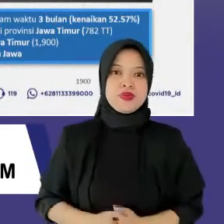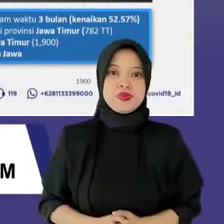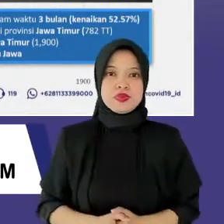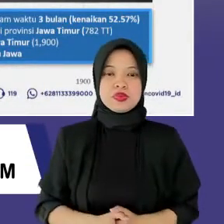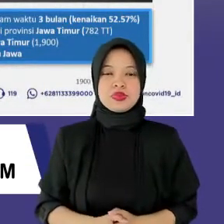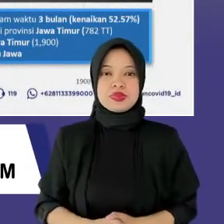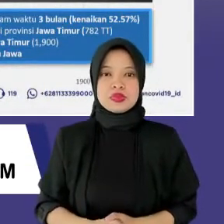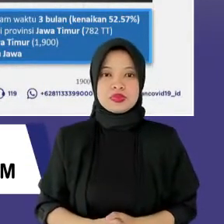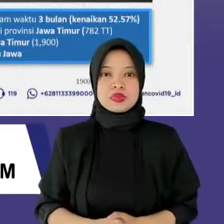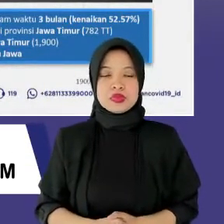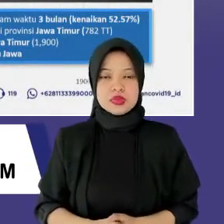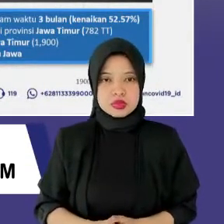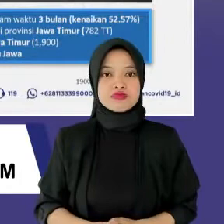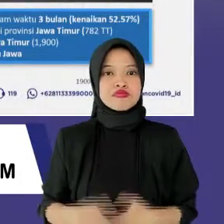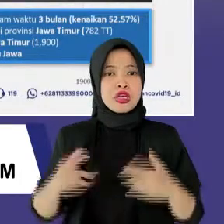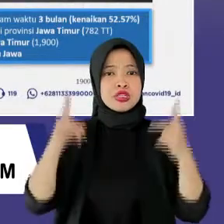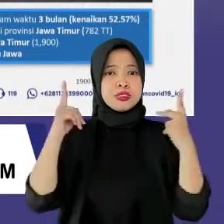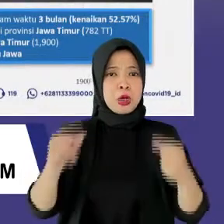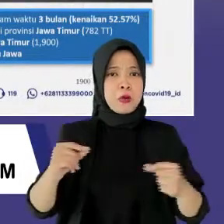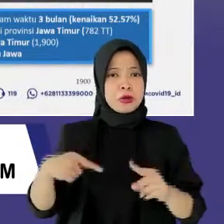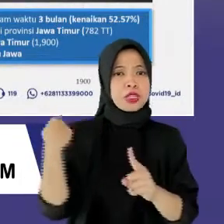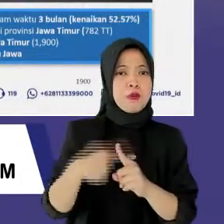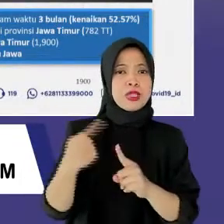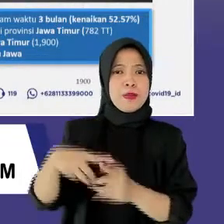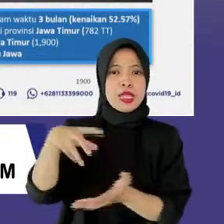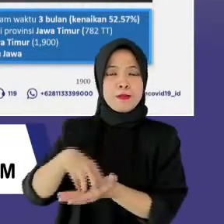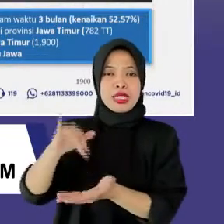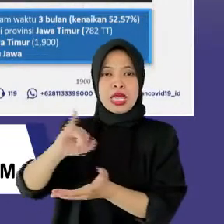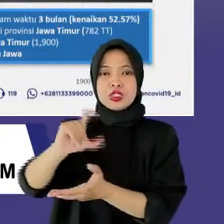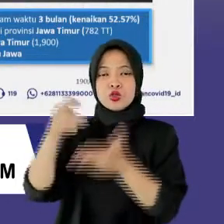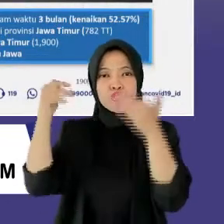memang Pulau Jawa masih paling tinggi di sini.